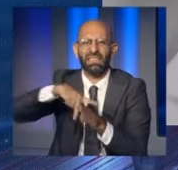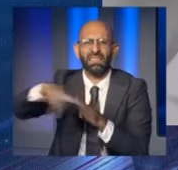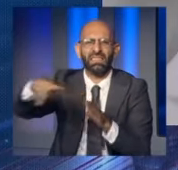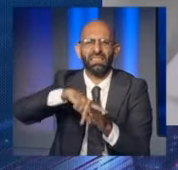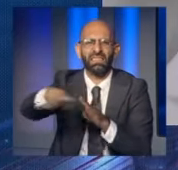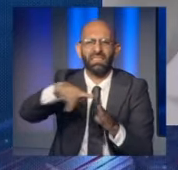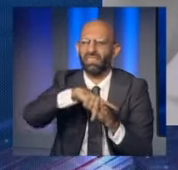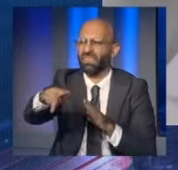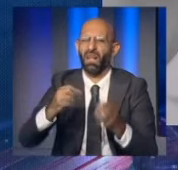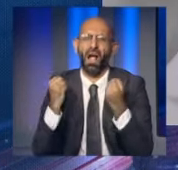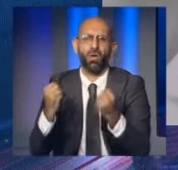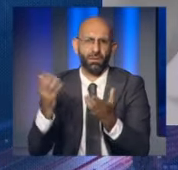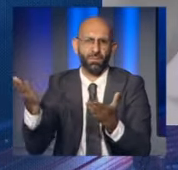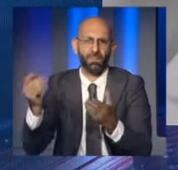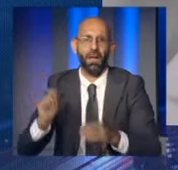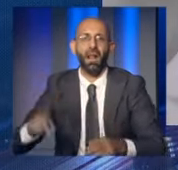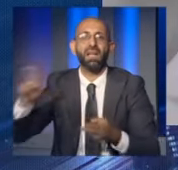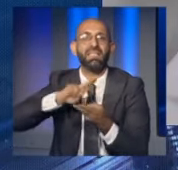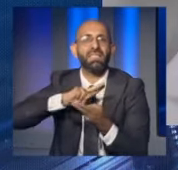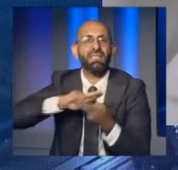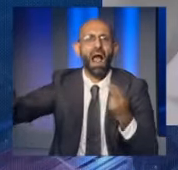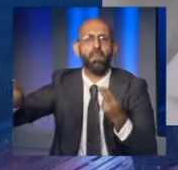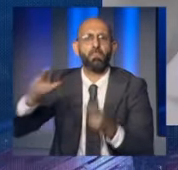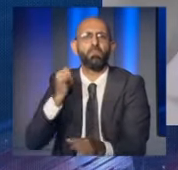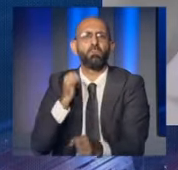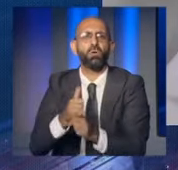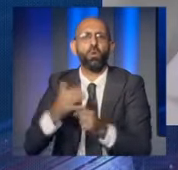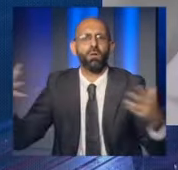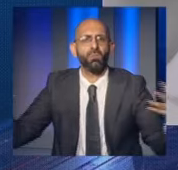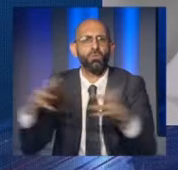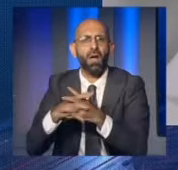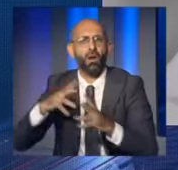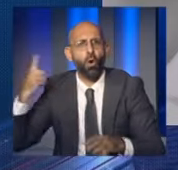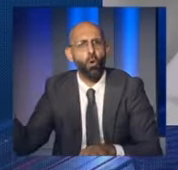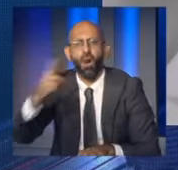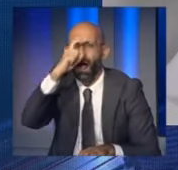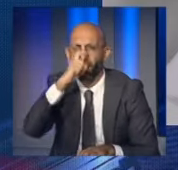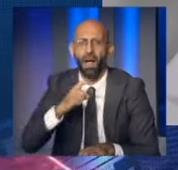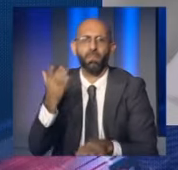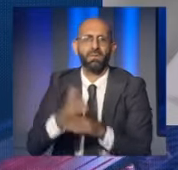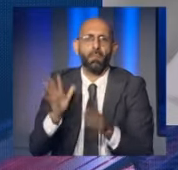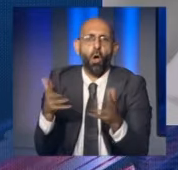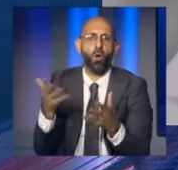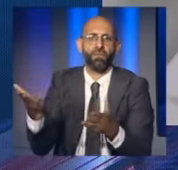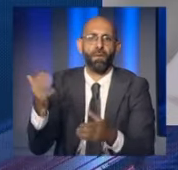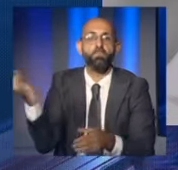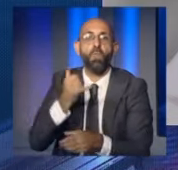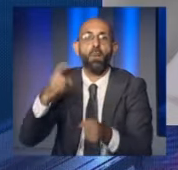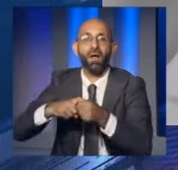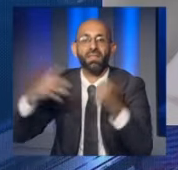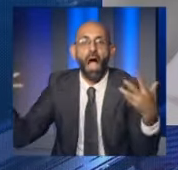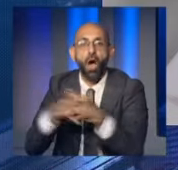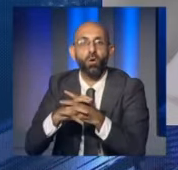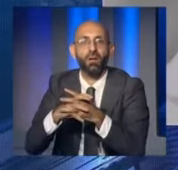استخدامها للخير والبنيان تستعمل للتدمير والإبادة. إن السلام مسؤولية مشتركة قائمة على الأخلاق وقبول